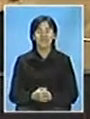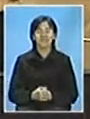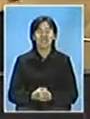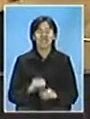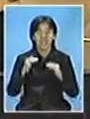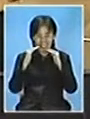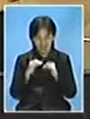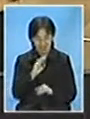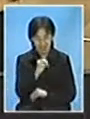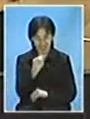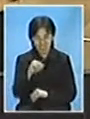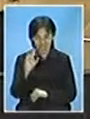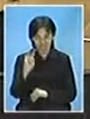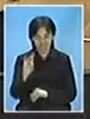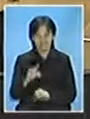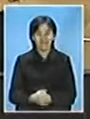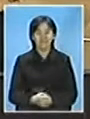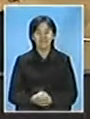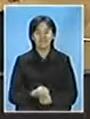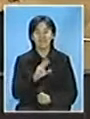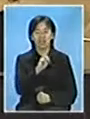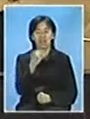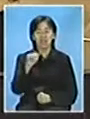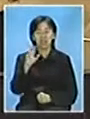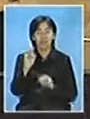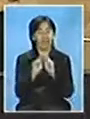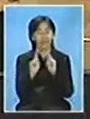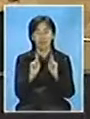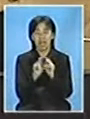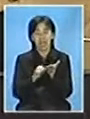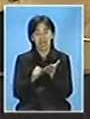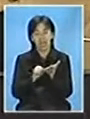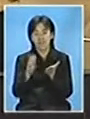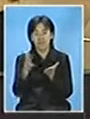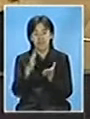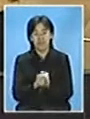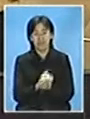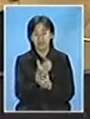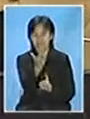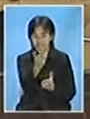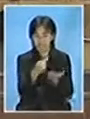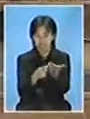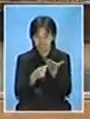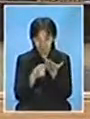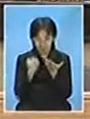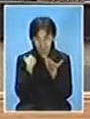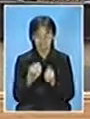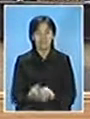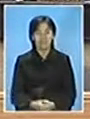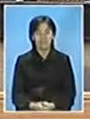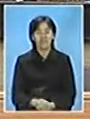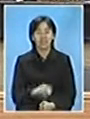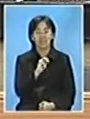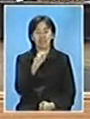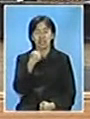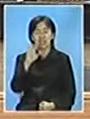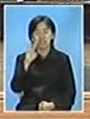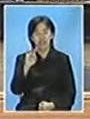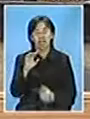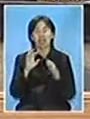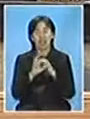าตรา18มาตรา18กรรมธิการไม่มีการแก้ไขนะคะท่านอนุรักษ์ขอสงวนคำแปลค่ะมาตรา18ว่าด้วย